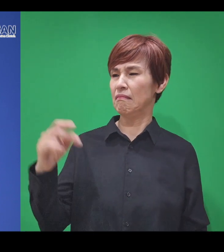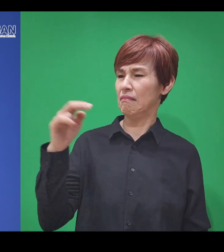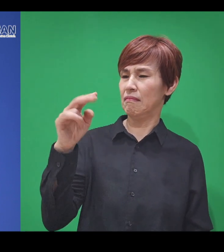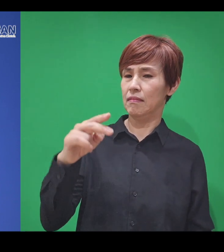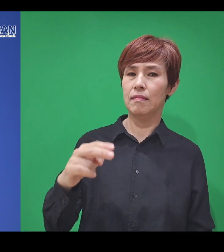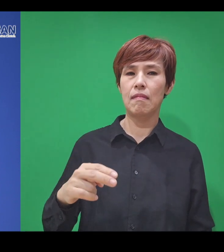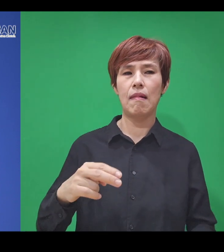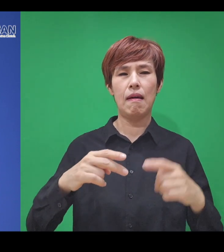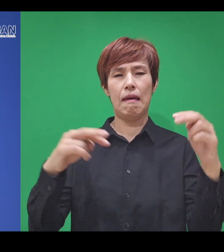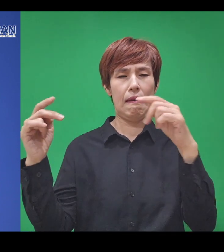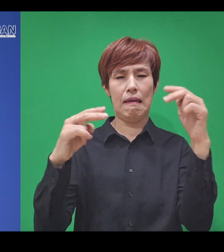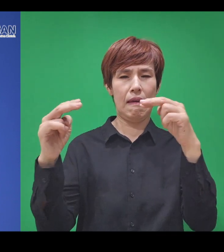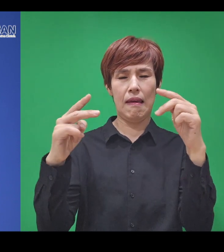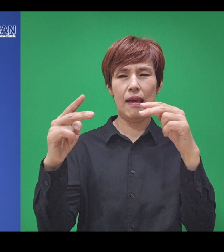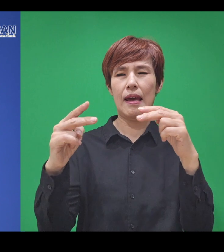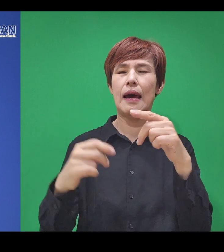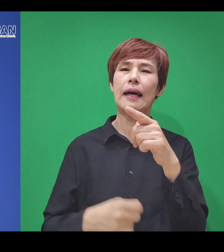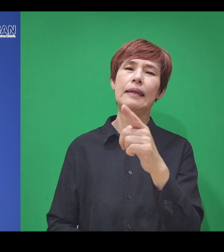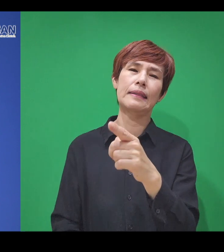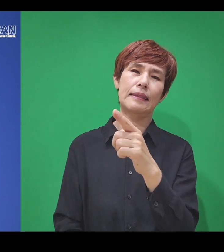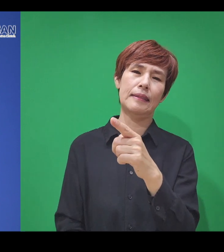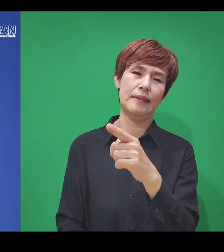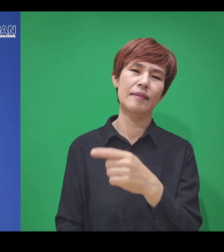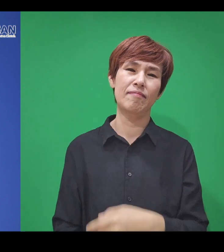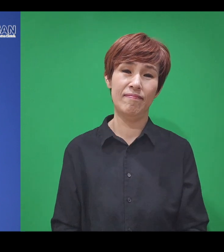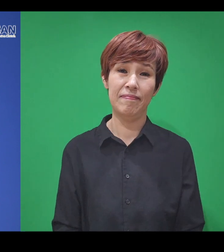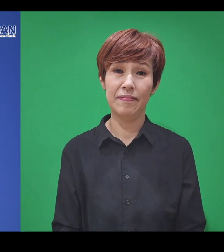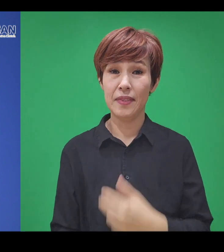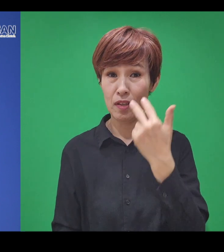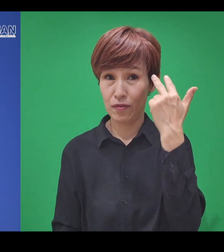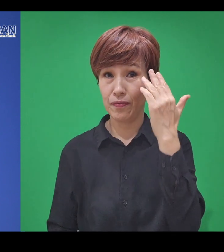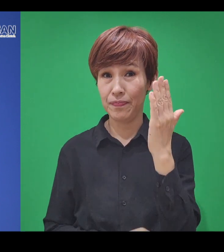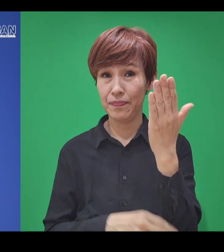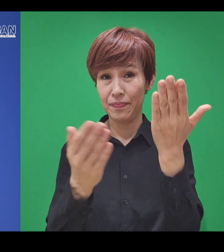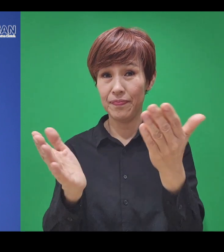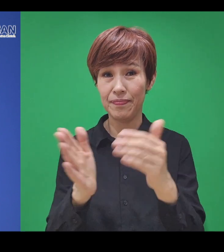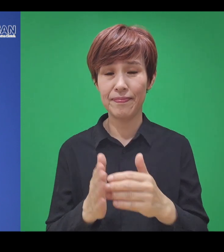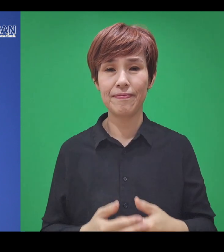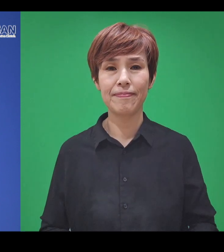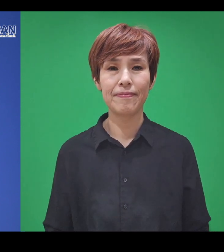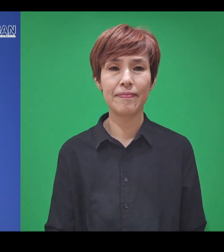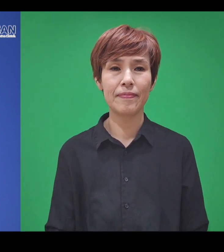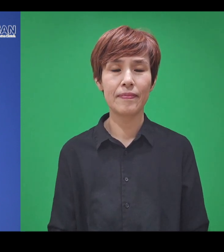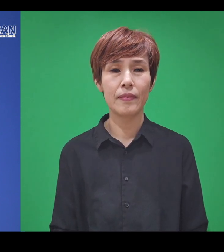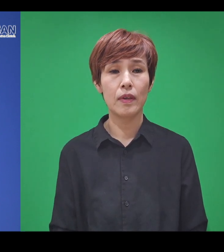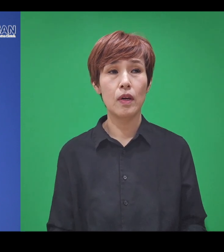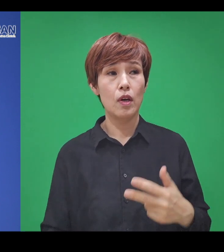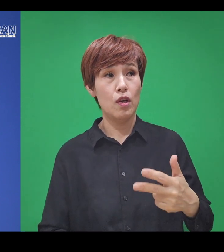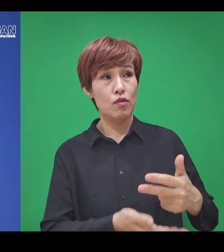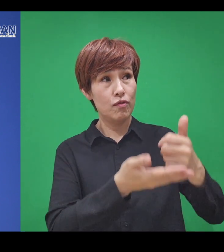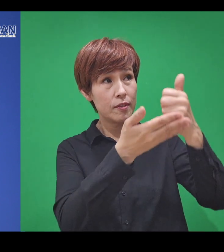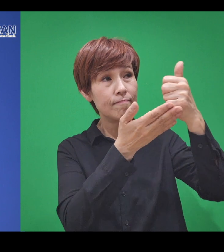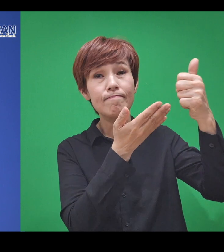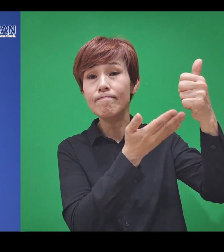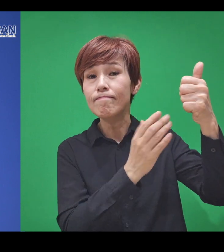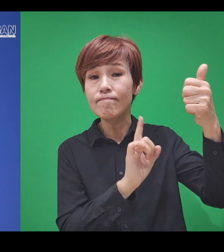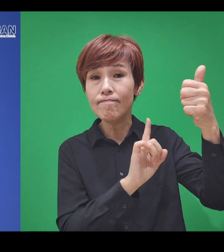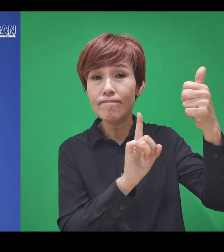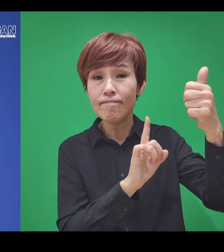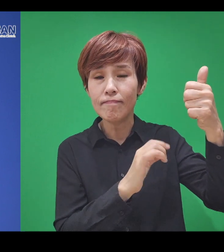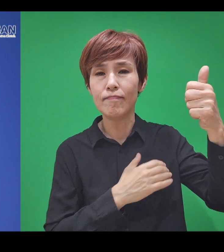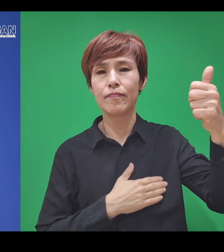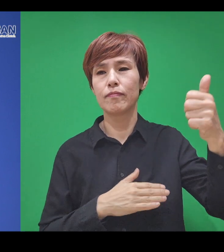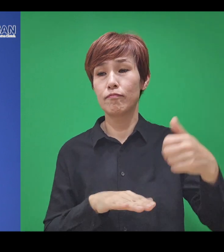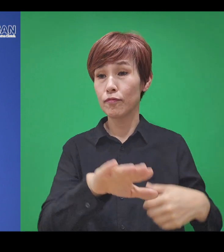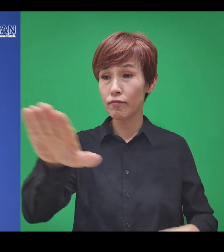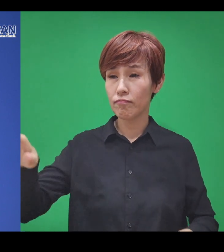다투는 정말 무능한 사람이었다 말씀드렸어요. 그러나 우리의 구주께서는 우리의